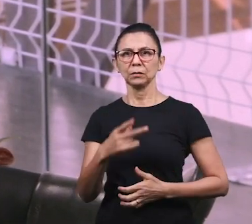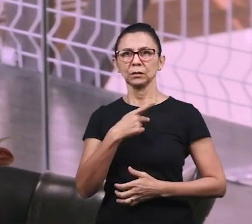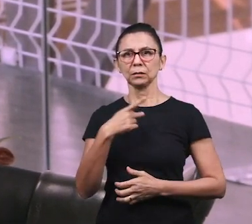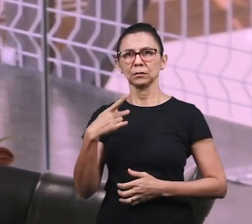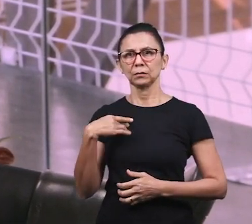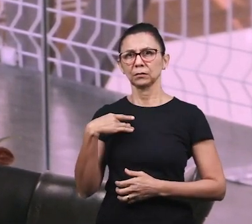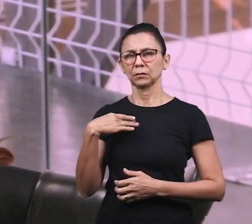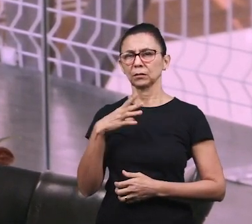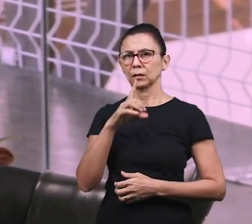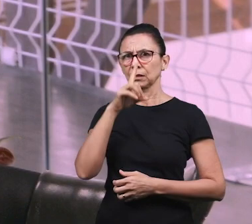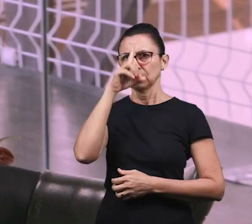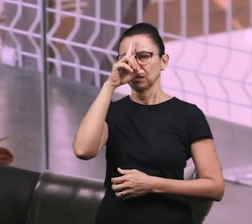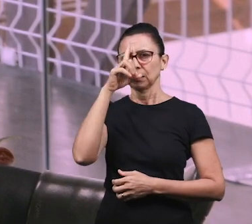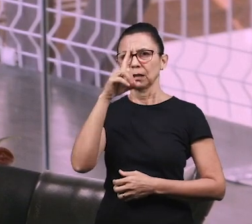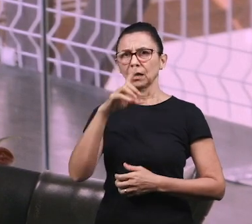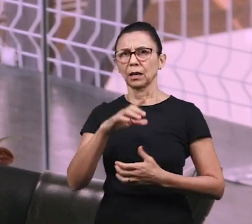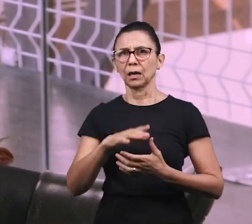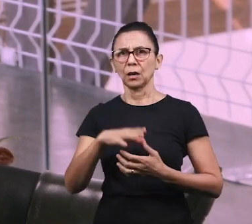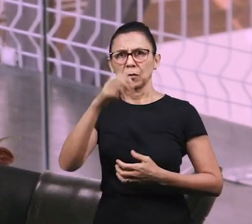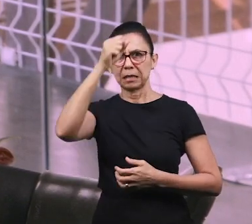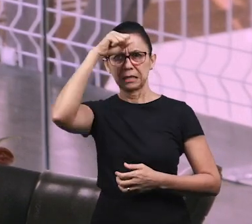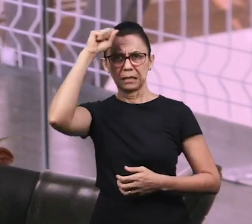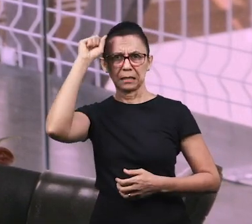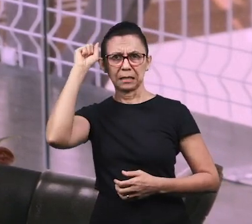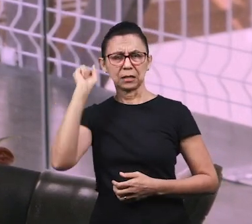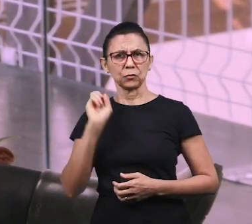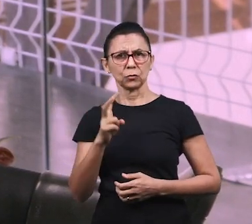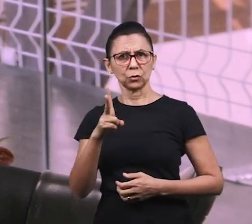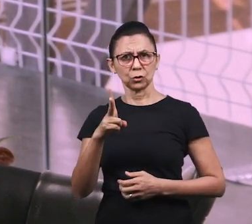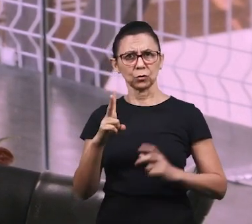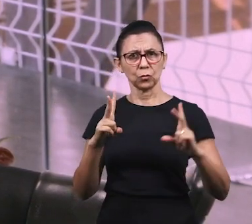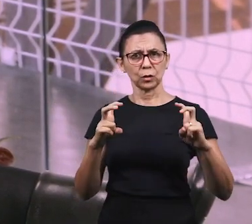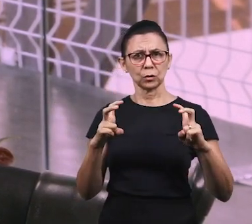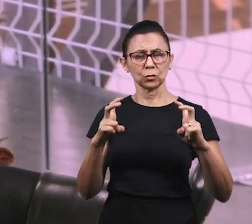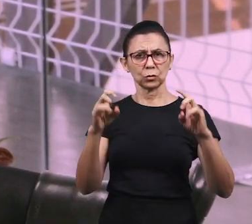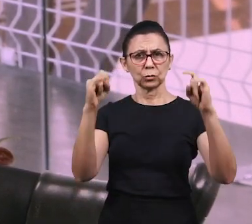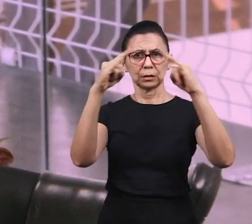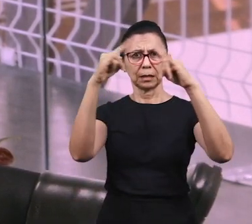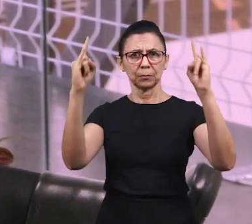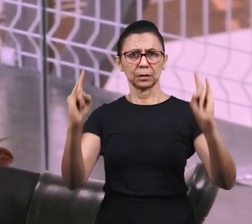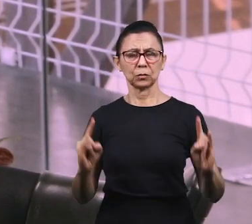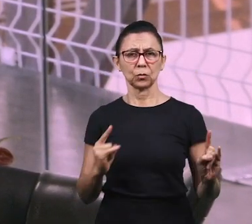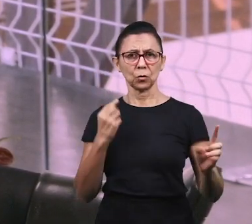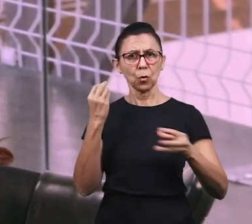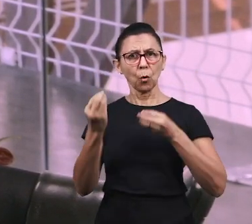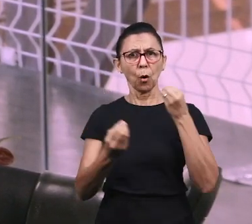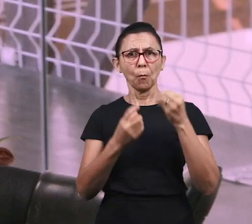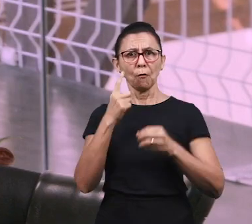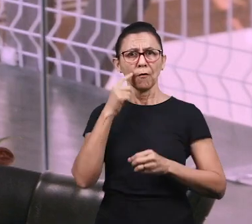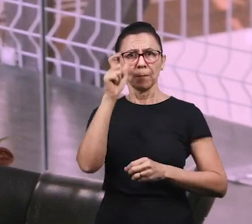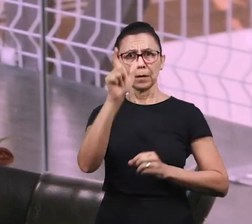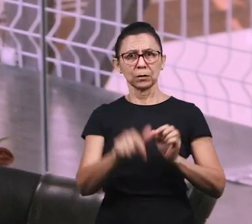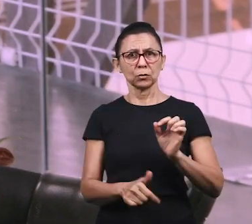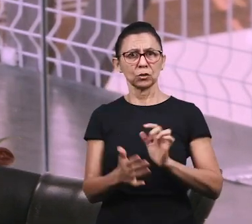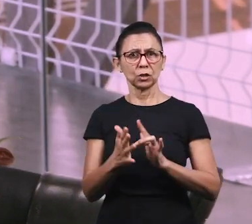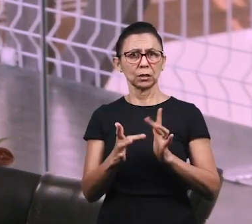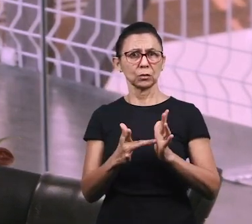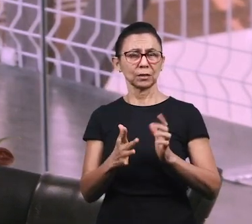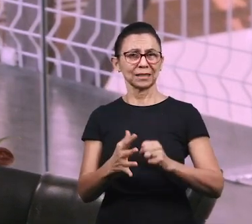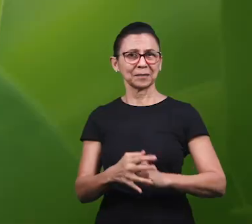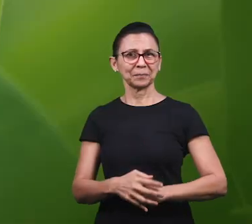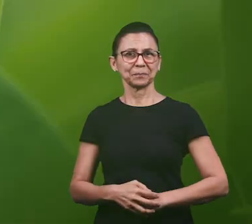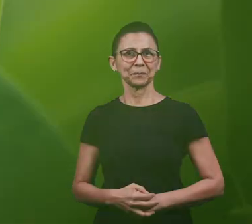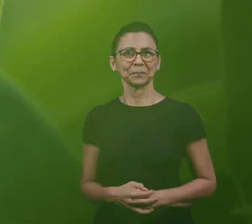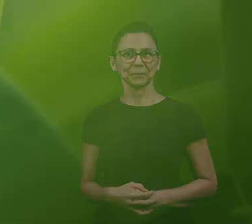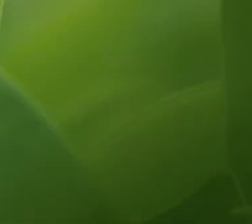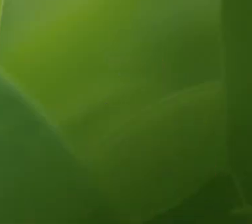Daniel Moreira et Sérgio Souza vont continuer à parler sur le tabernacle, comment nous pouvons voir prophétiquement la personne du Seigneur Jésus.